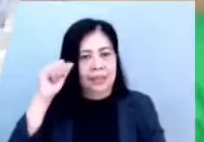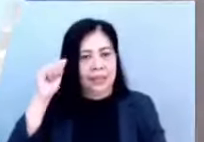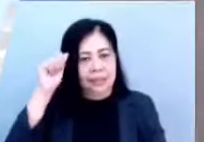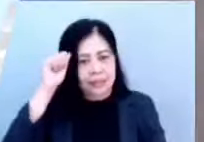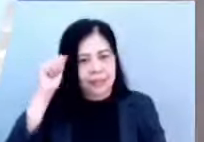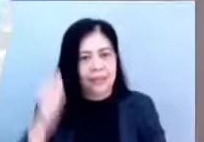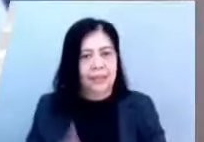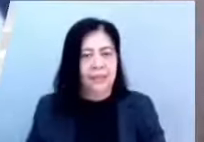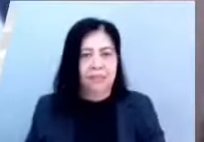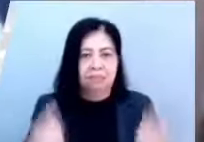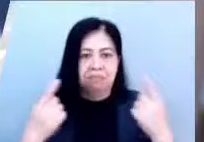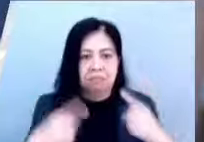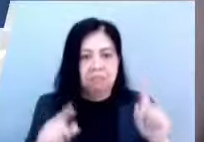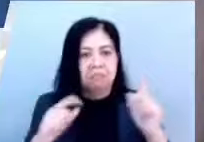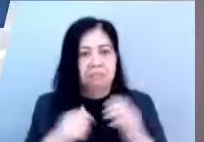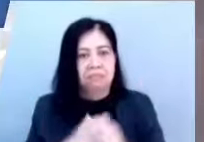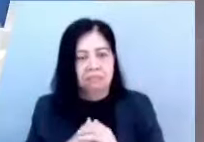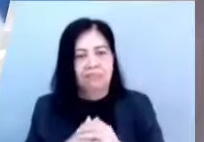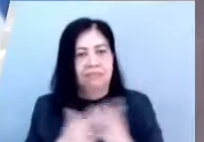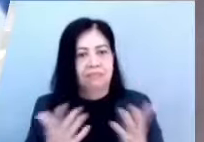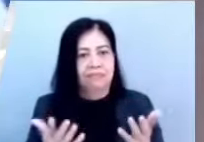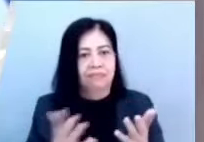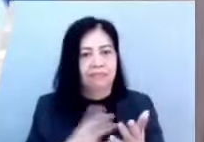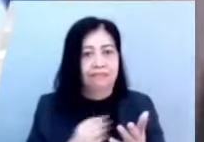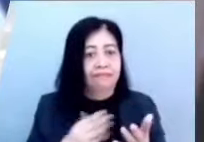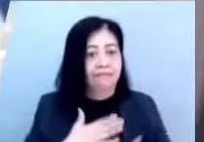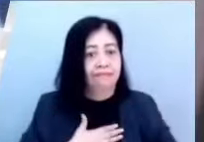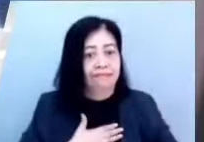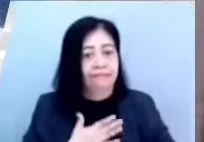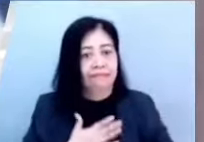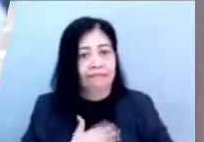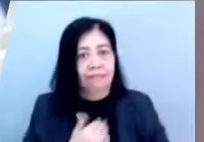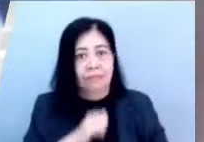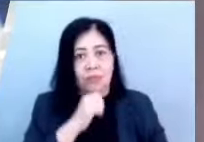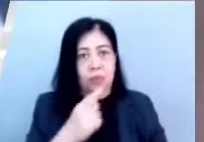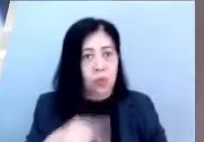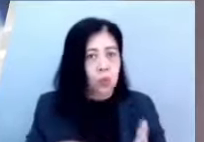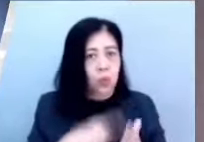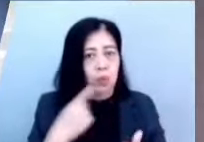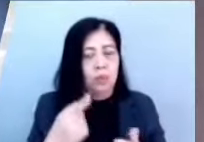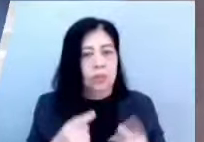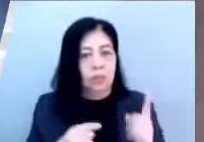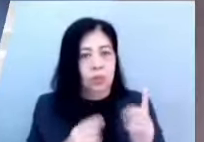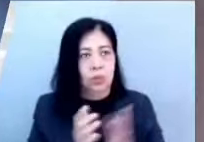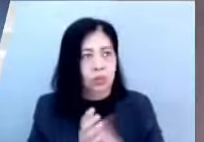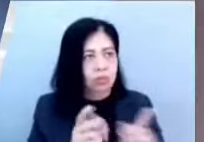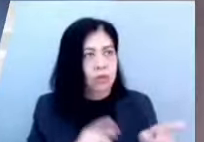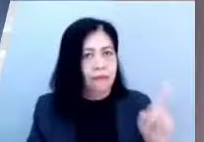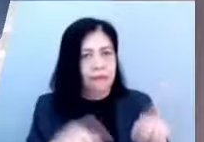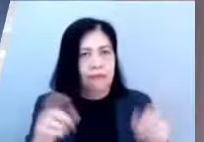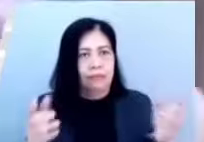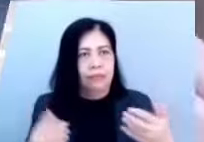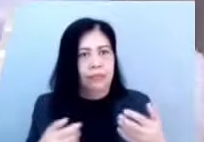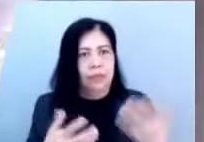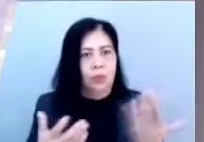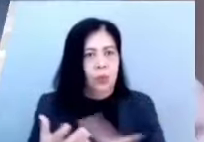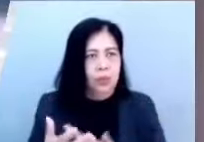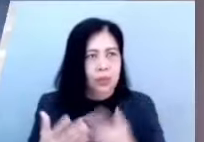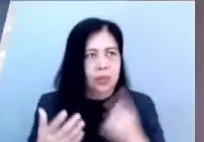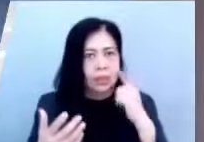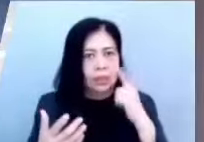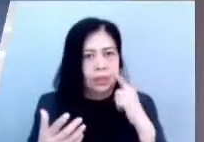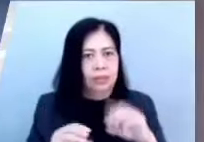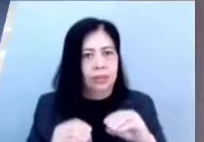success. And I'm happy that not only one school dominated. And we're thinking of putting a